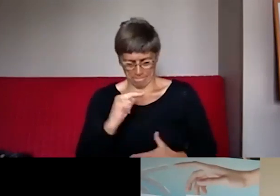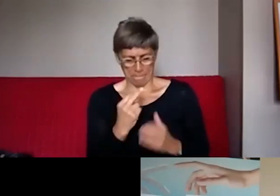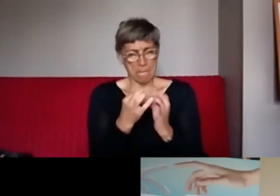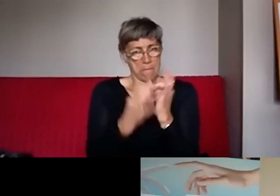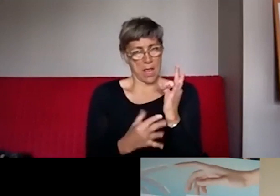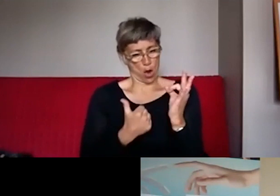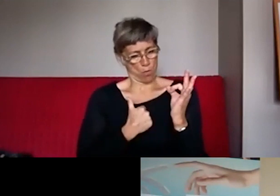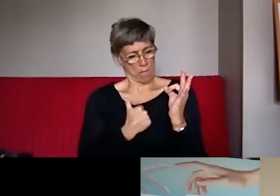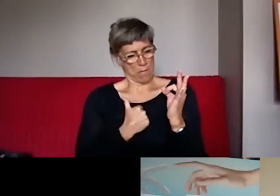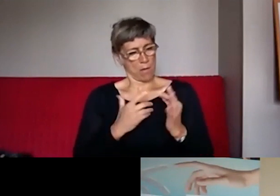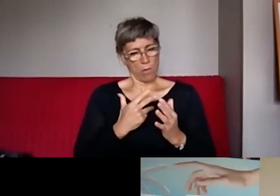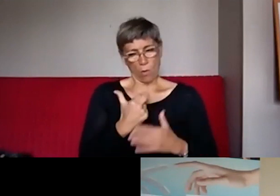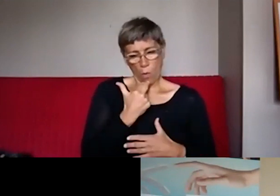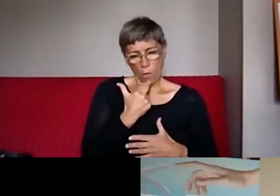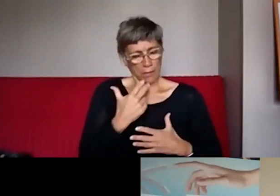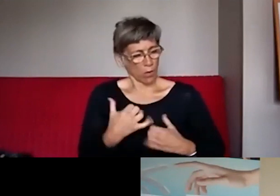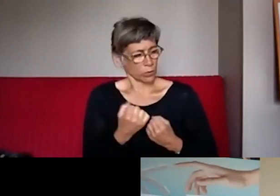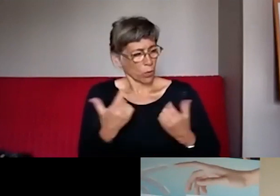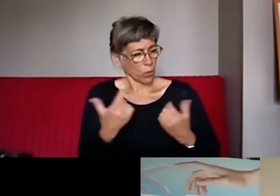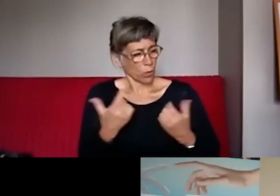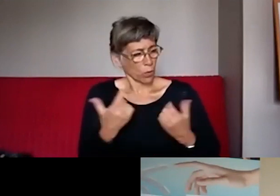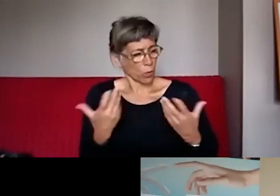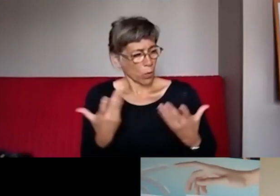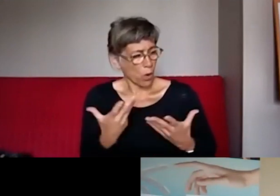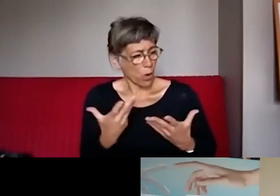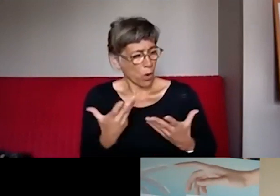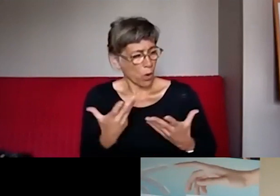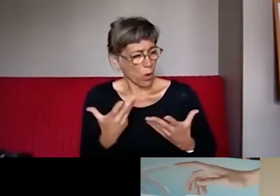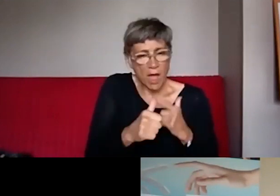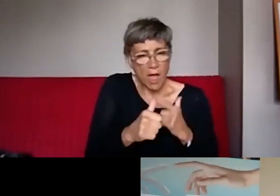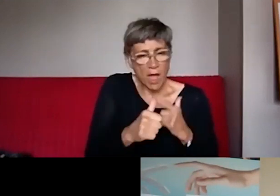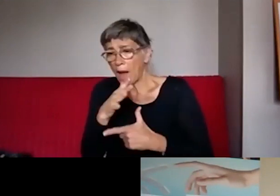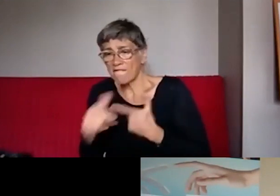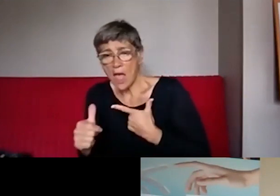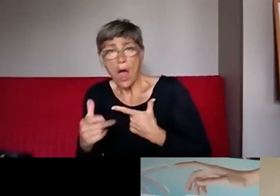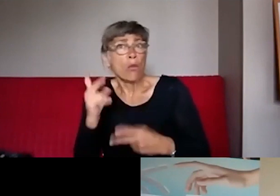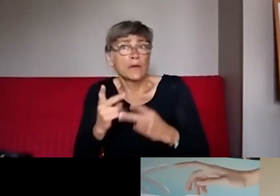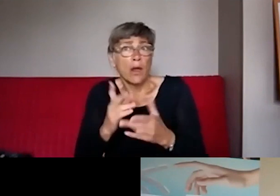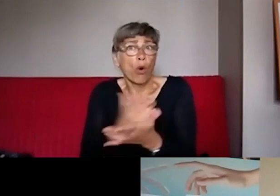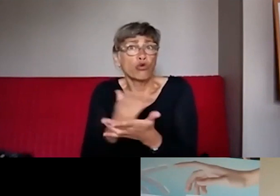qu'elle pourrait faire, sur ce qu'elle ne pourrait pas faire. Peut-être qu'elle ne mettra aucun projet en œuvre, mais en tout état de cause, il ne faut pas se